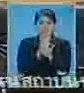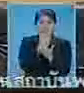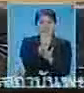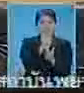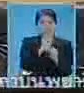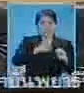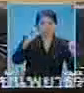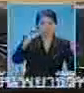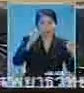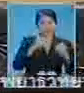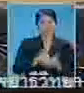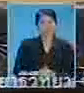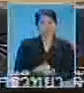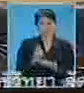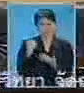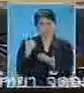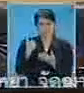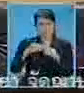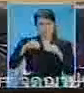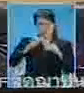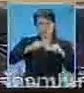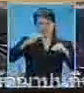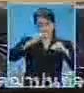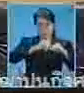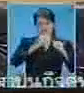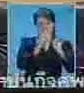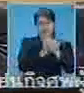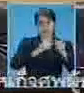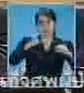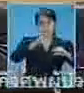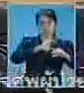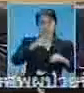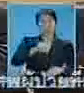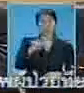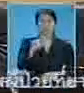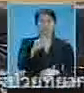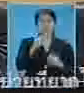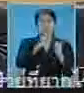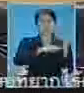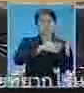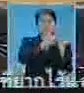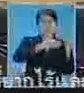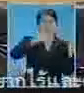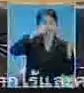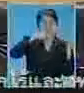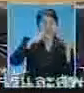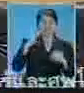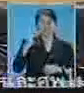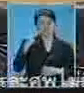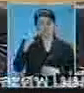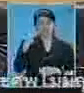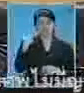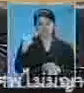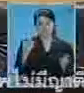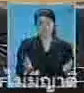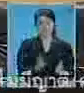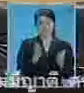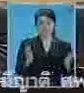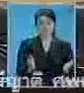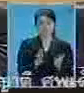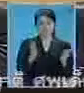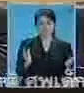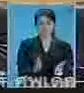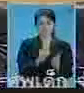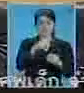ล่านี้เรามีความจำเป็นต้องเพิ่มทุนโดยใช้งบไทยเข้มแข็งให้กับสถาบันการเงินของรัฐเพื่อสถาบันการเงินรัฐ